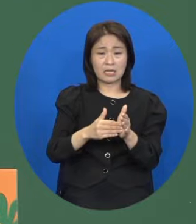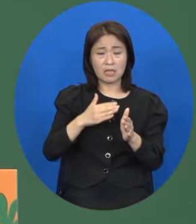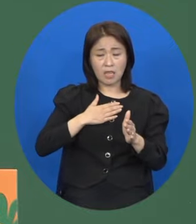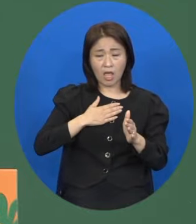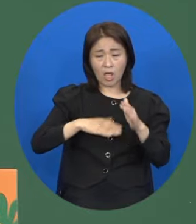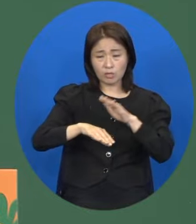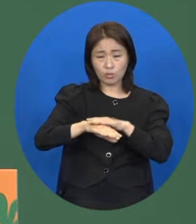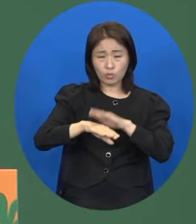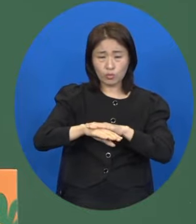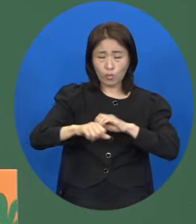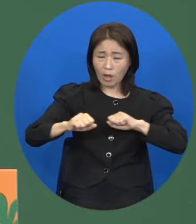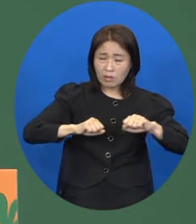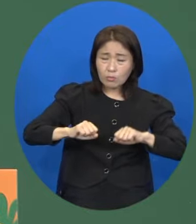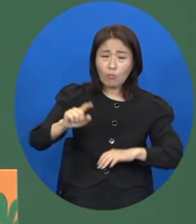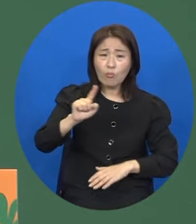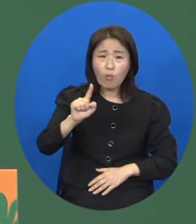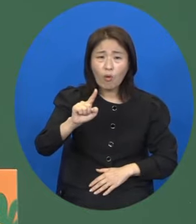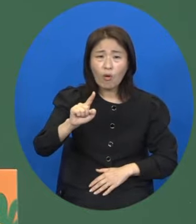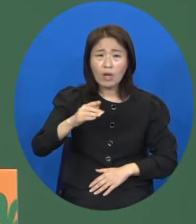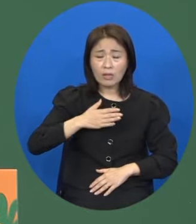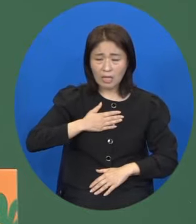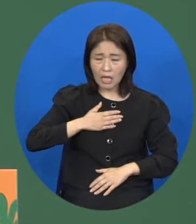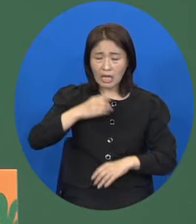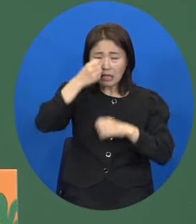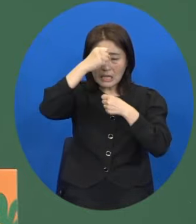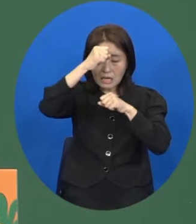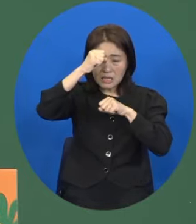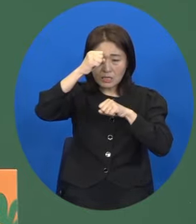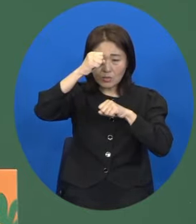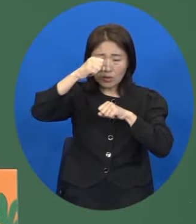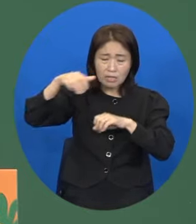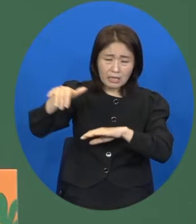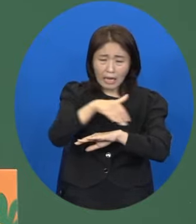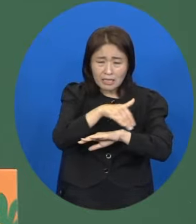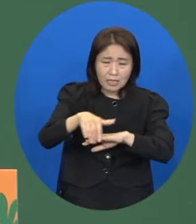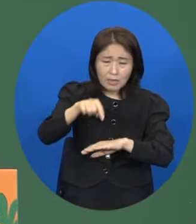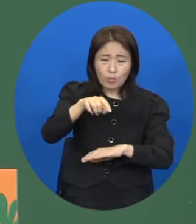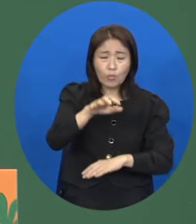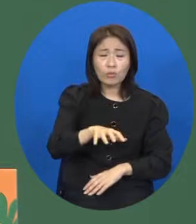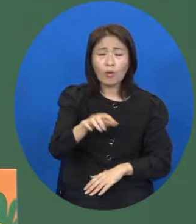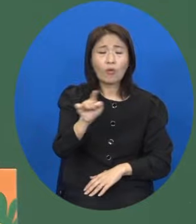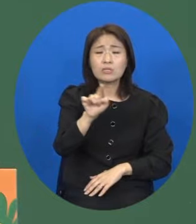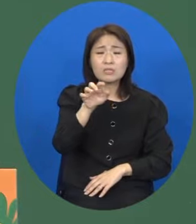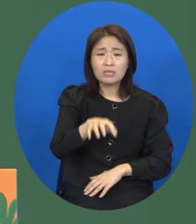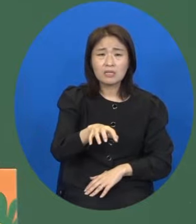내가 지금까지 내 다리로 어딜 그렇게 돌아다녔나요? 잘못했습니다.